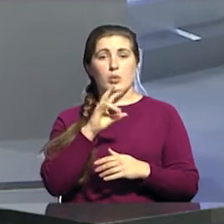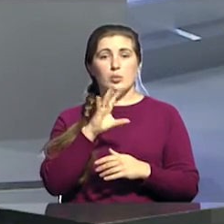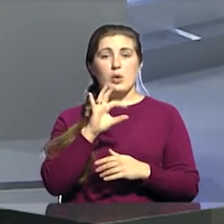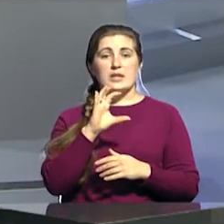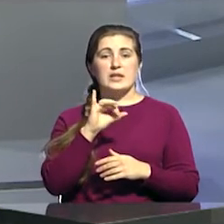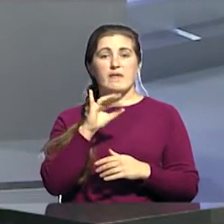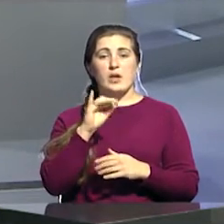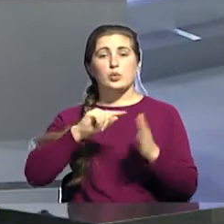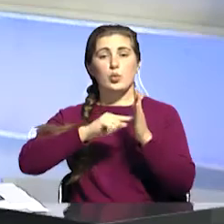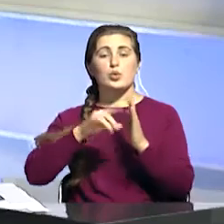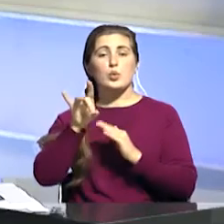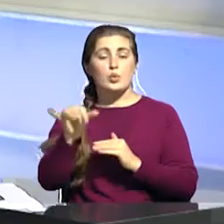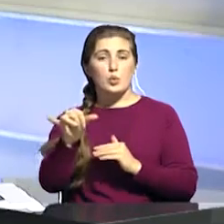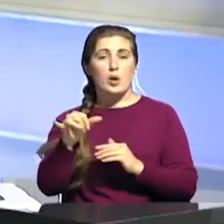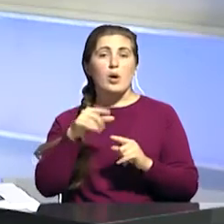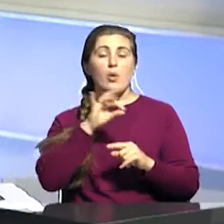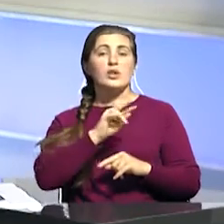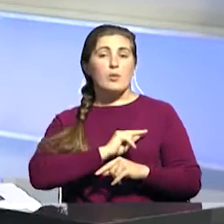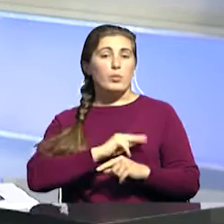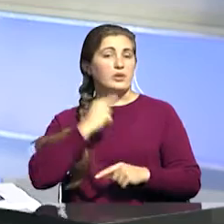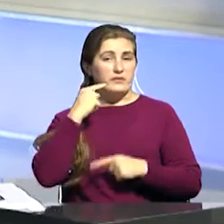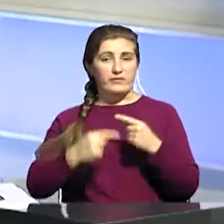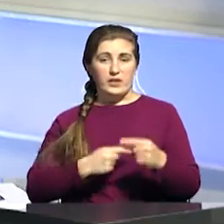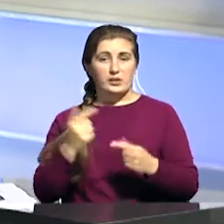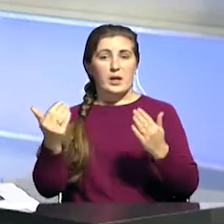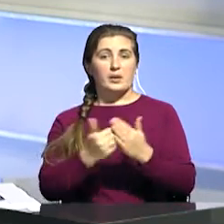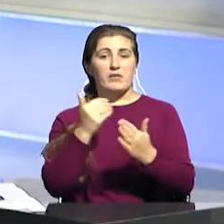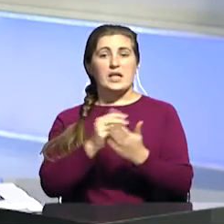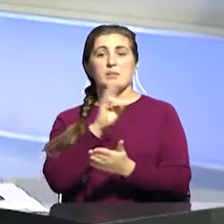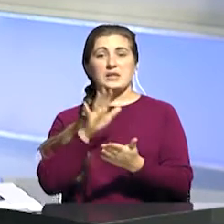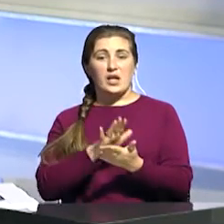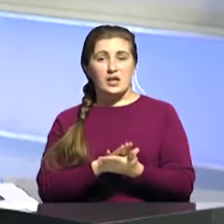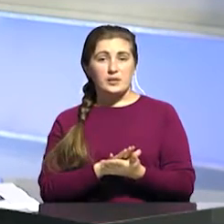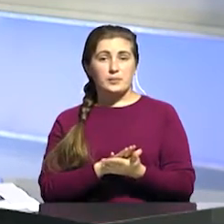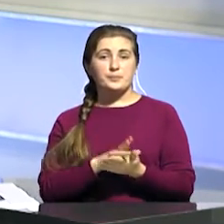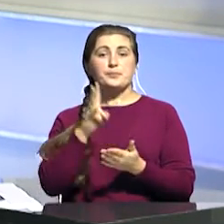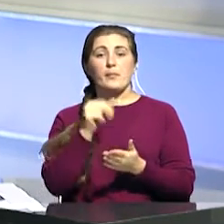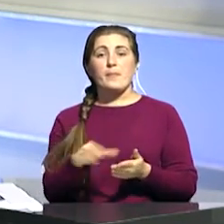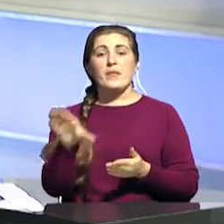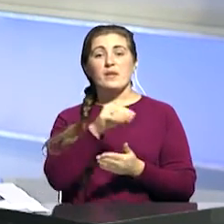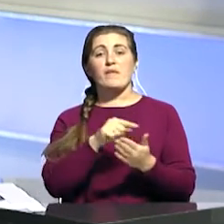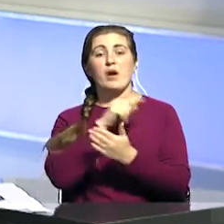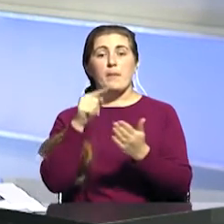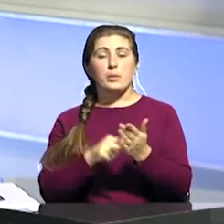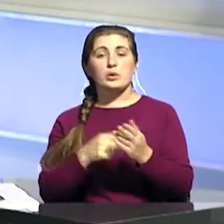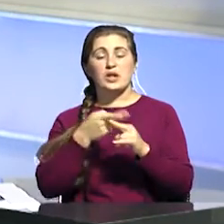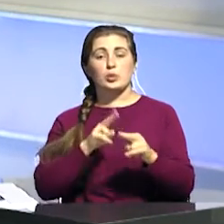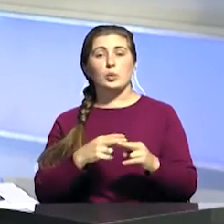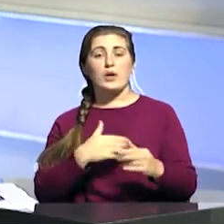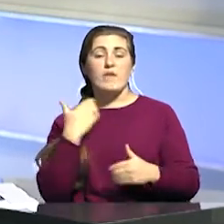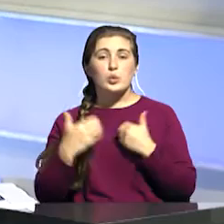oncosifer.ru. И он работает всегда, обновляется постоянно. На все вопросы, которые